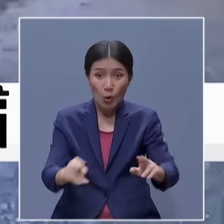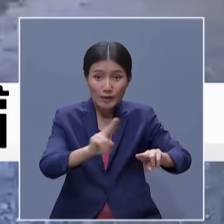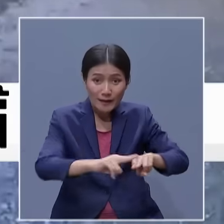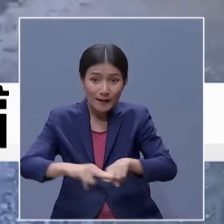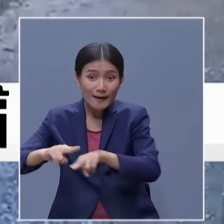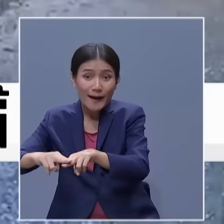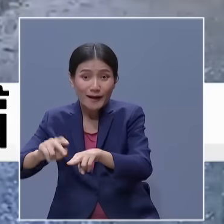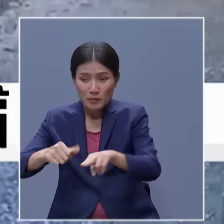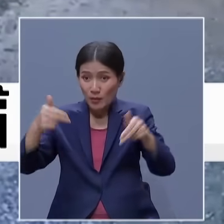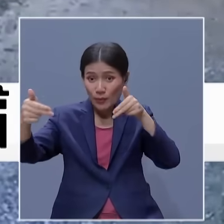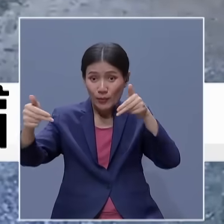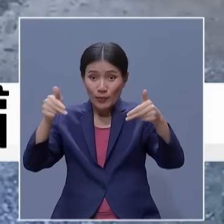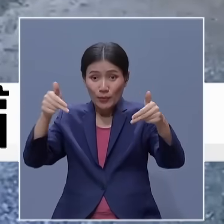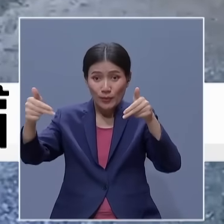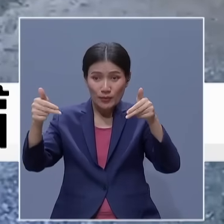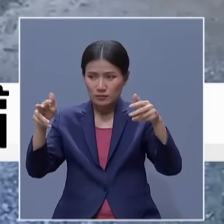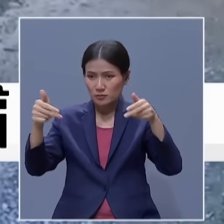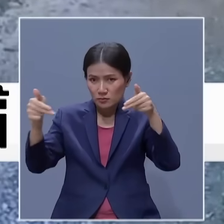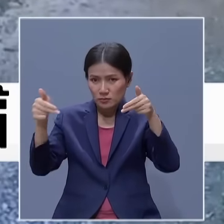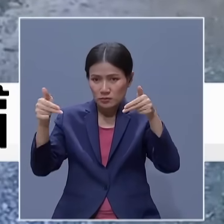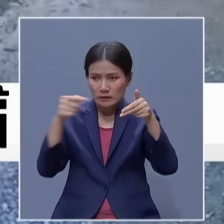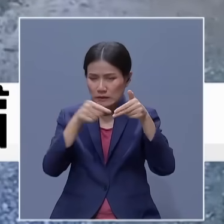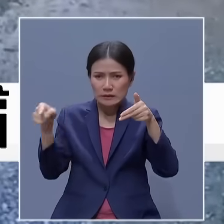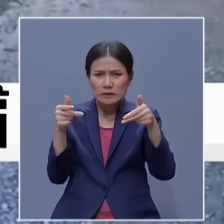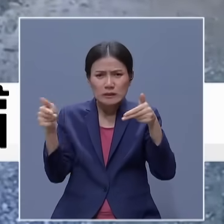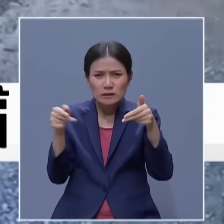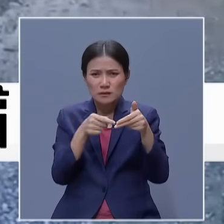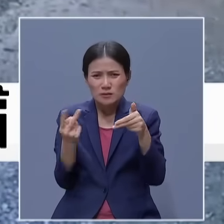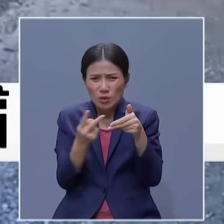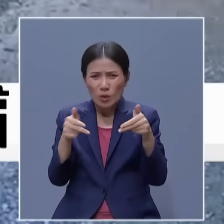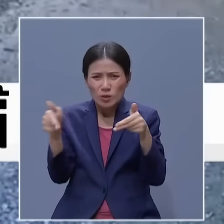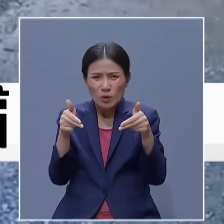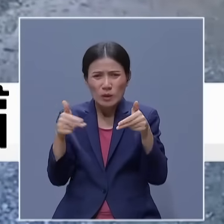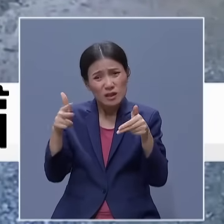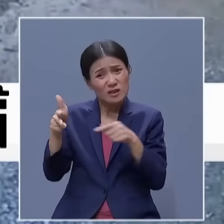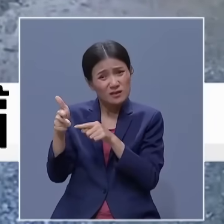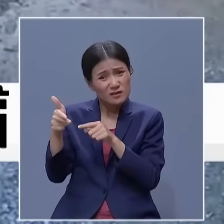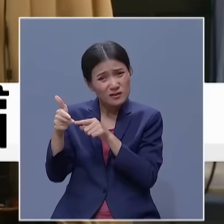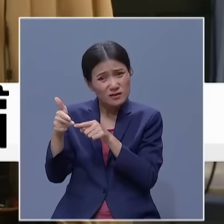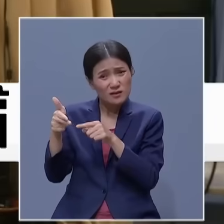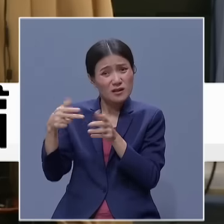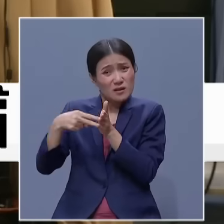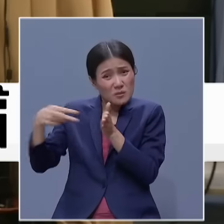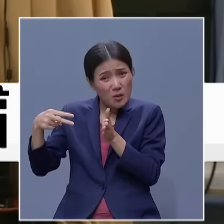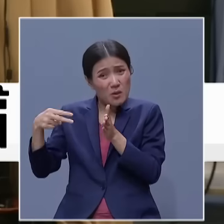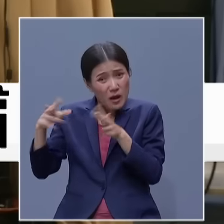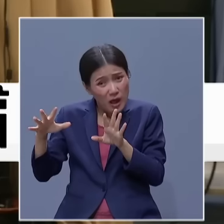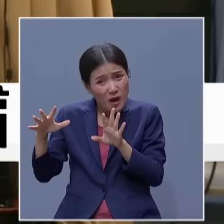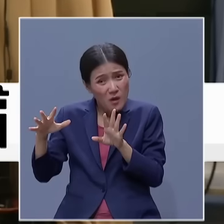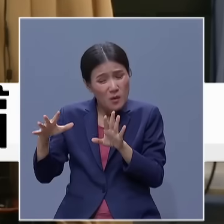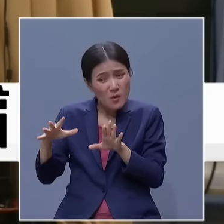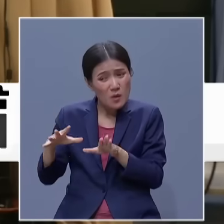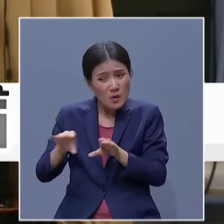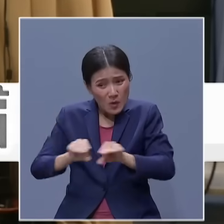งสองกล้องอ่ะที่สับสนกันมาตั้งแต่เช้าว่าเอ๊ะสรุปแล้วถอดปลั๊กหรือถอดสายแลนหรืออะไร